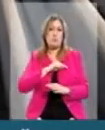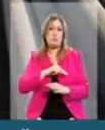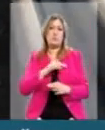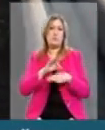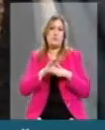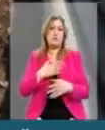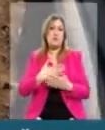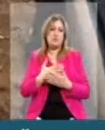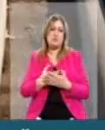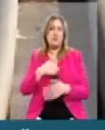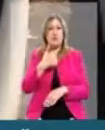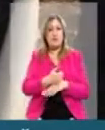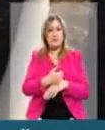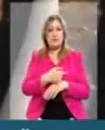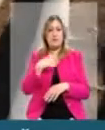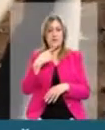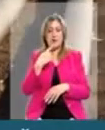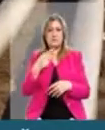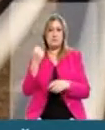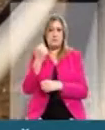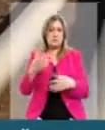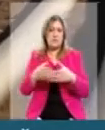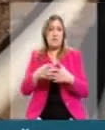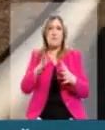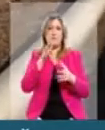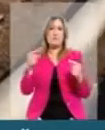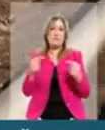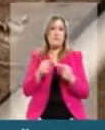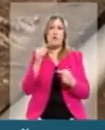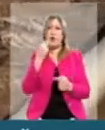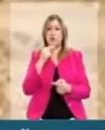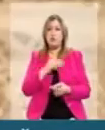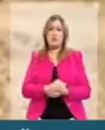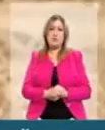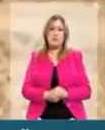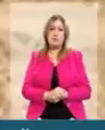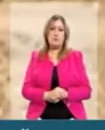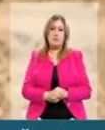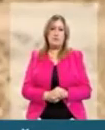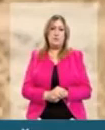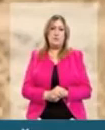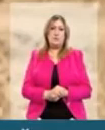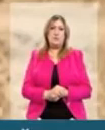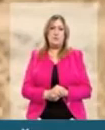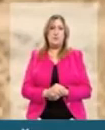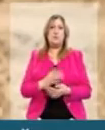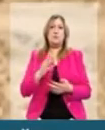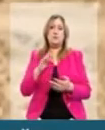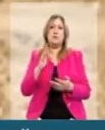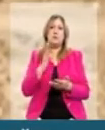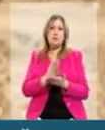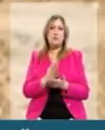участке ведутся активно. Главное, говорят подрядчики, построить сроки и качественно. Сложности, конечно, есть в этом объекте, потому